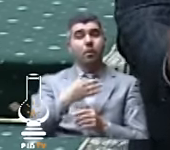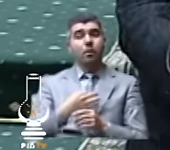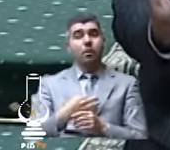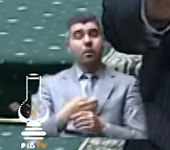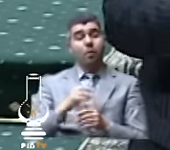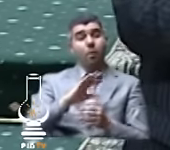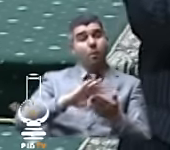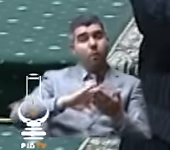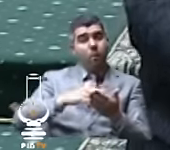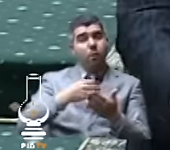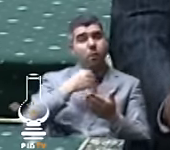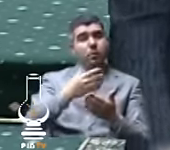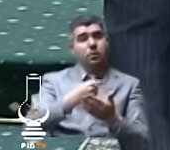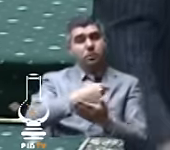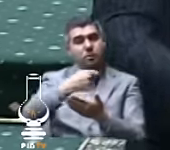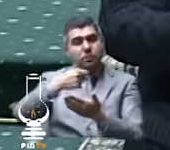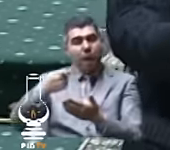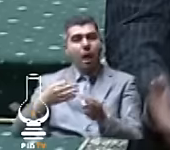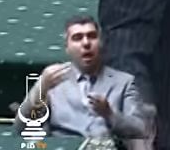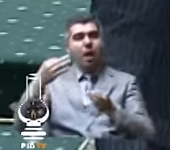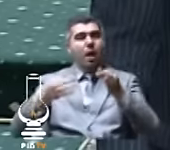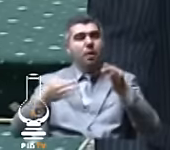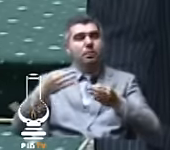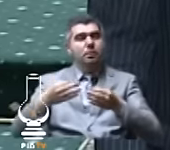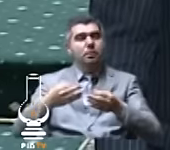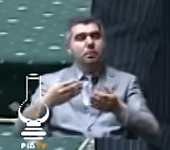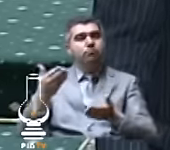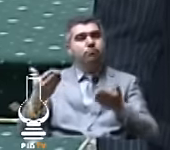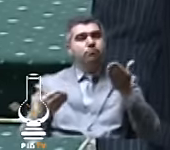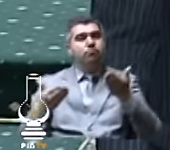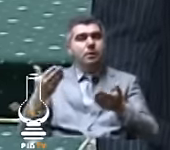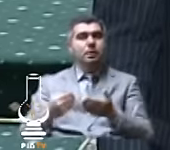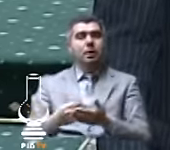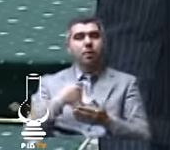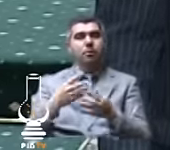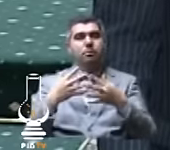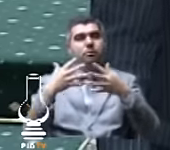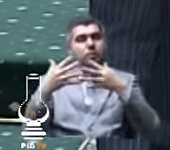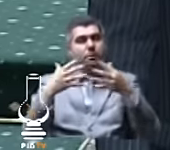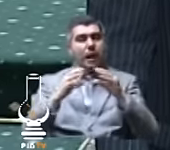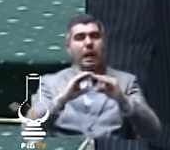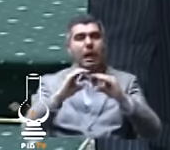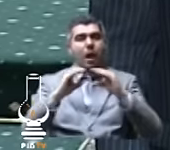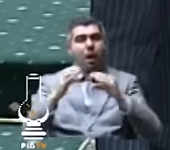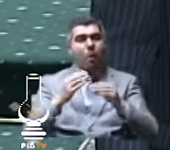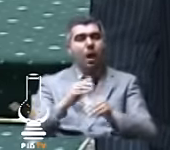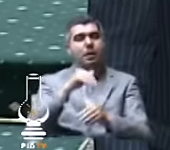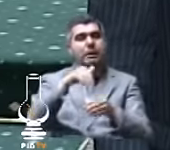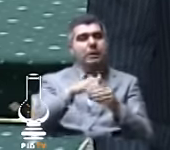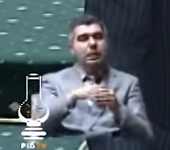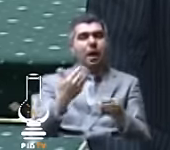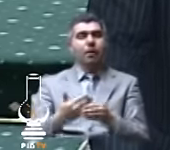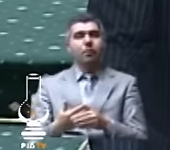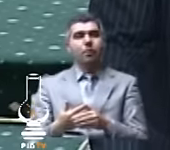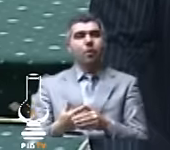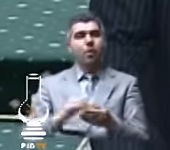هذه الامكانيات يعني نوزعوها بطريقه عادله، انه كاين واحد النوع من الاولويات، نوع من الشفافيه، حوار مع المنتخبين، والمقاطع اللي